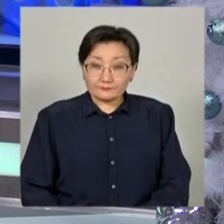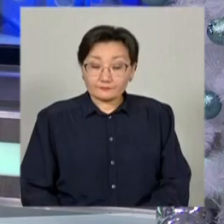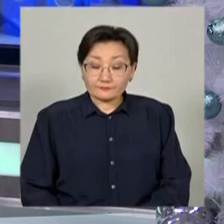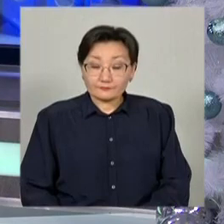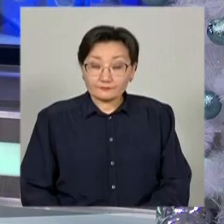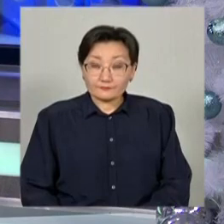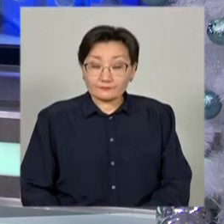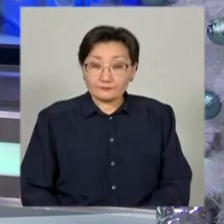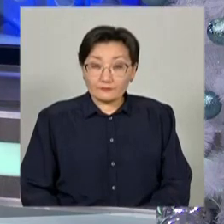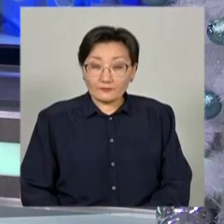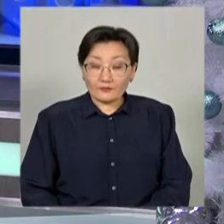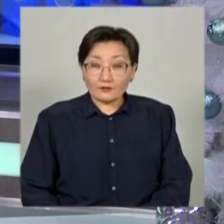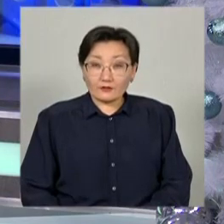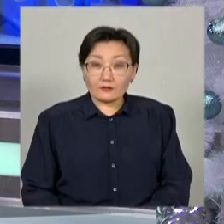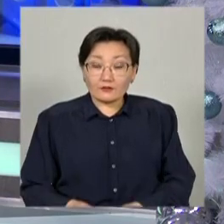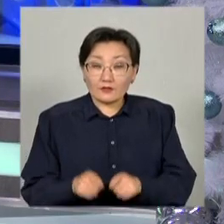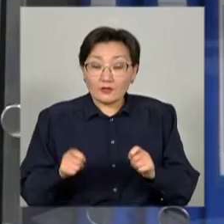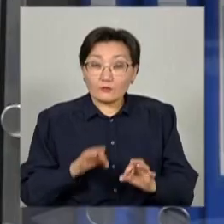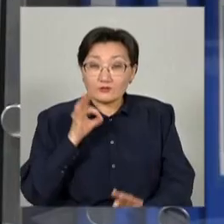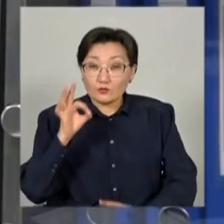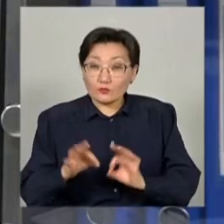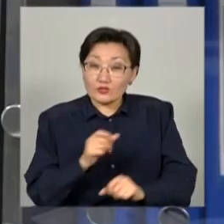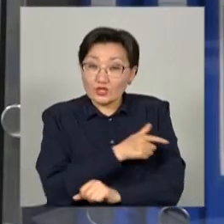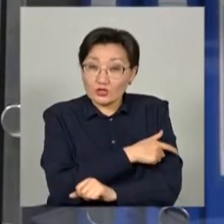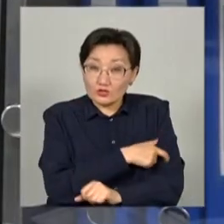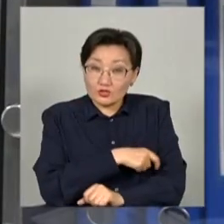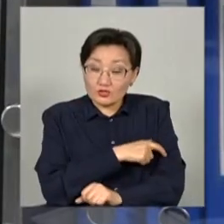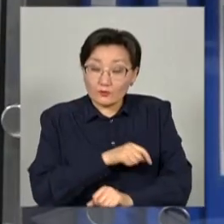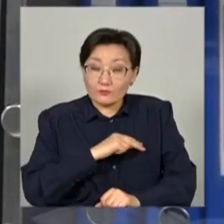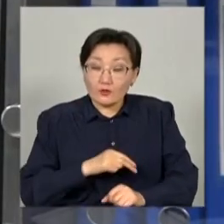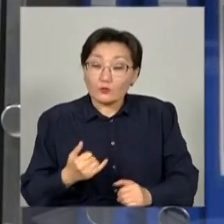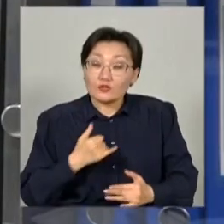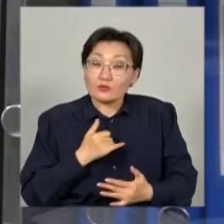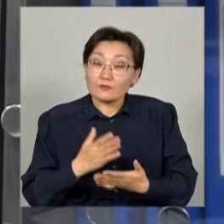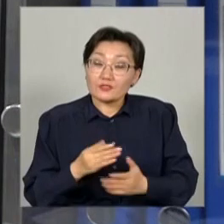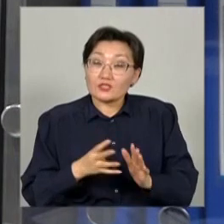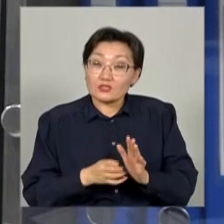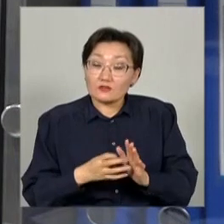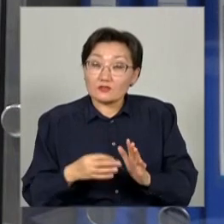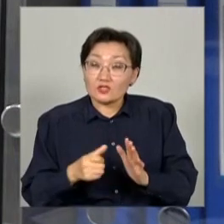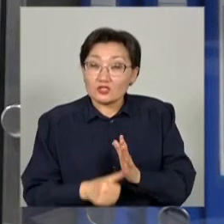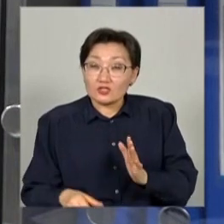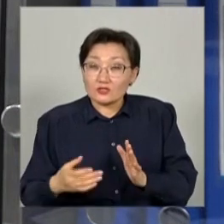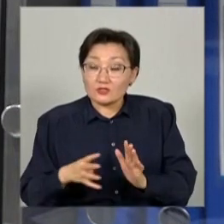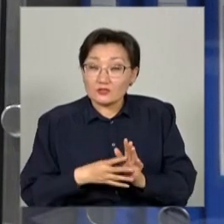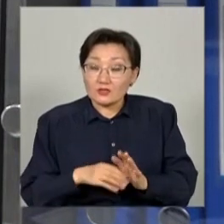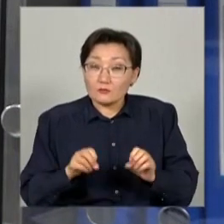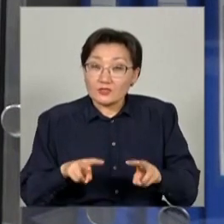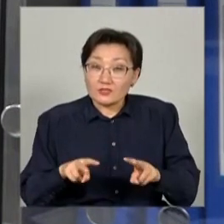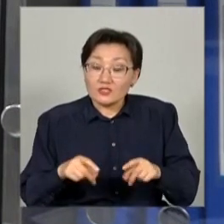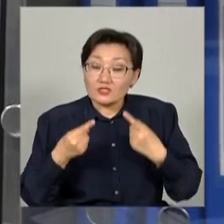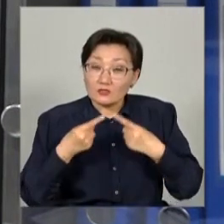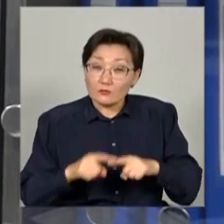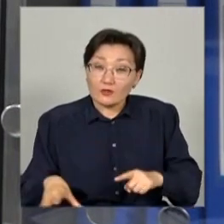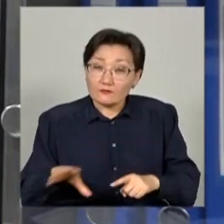Александр? Организовано круглосуточное дежурство. У нас имеется 969 единиц техники.